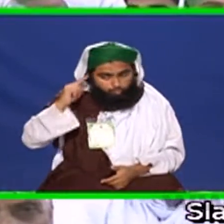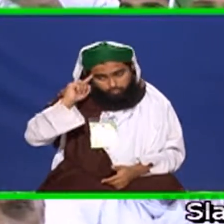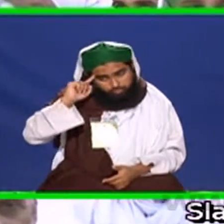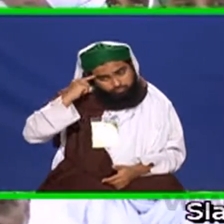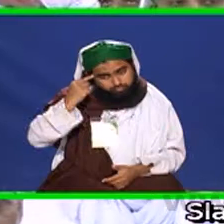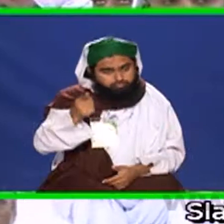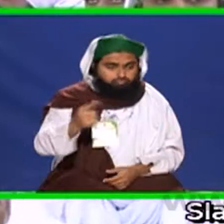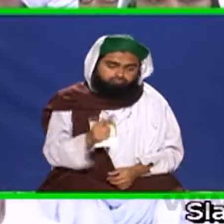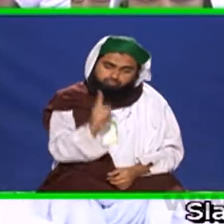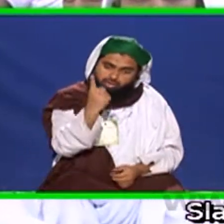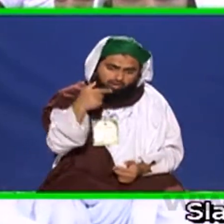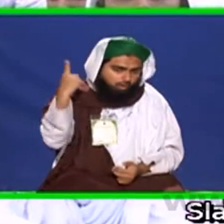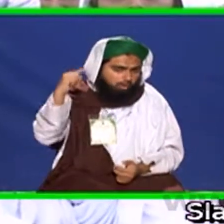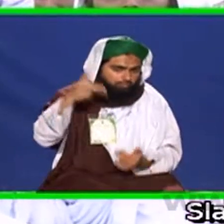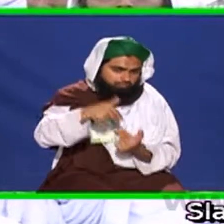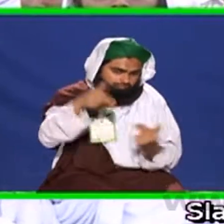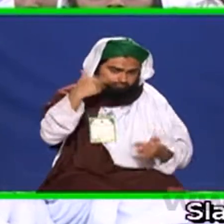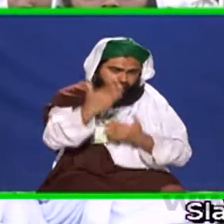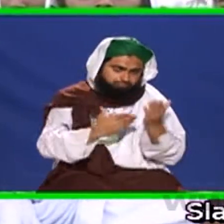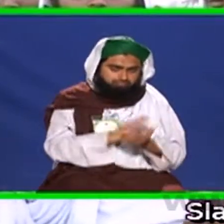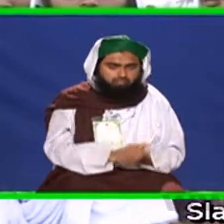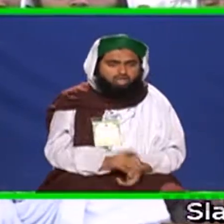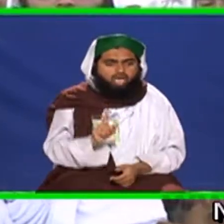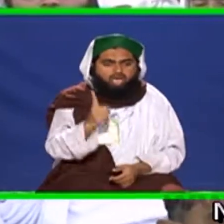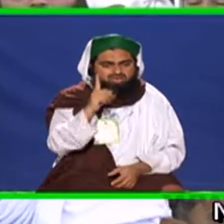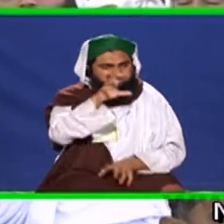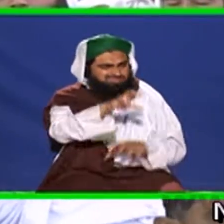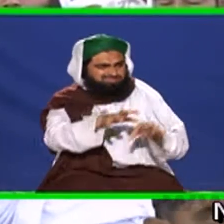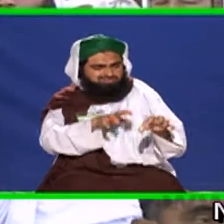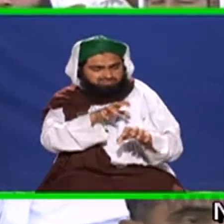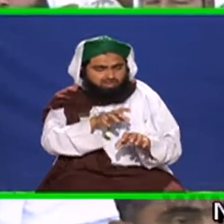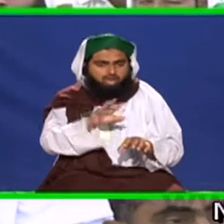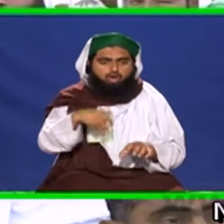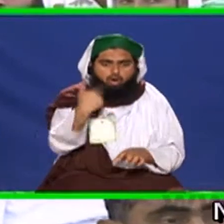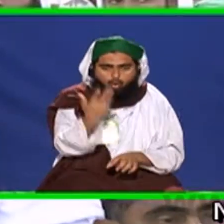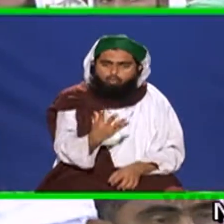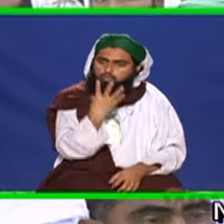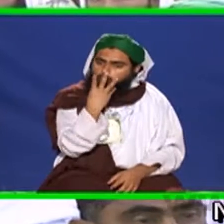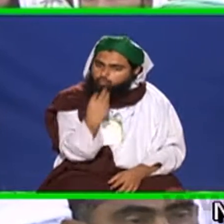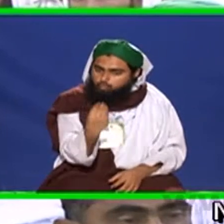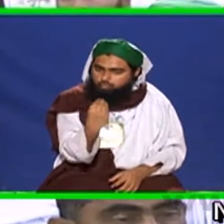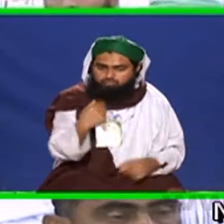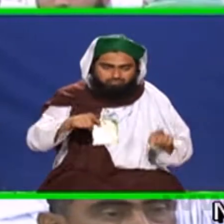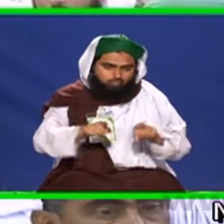کہ ایک شیر اور لومڑی کی دوستی تھی اور لومڑی پر کوئی حملہ نہیں کر سکتا